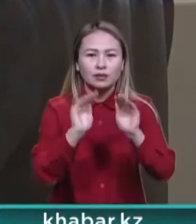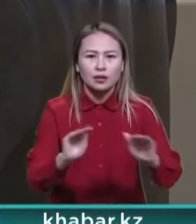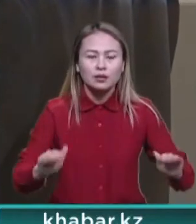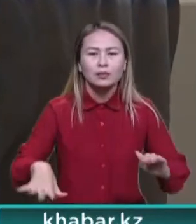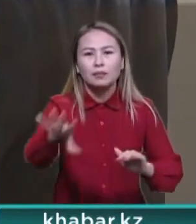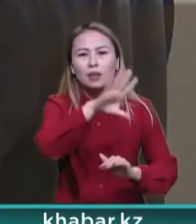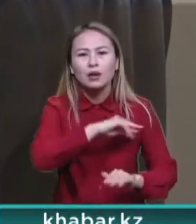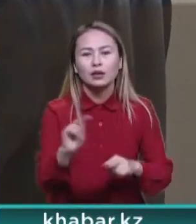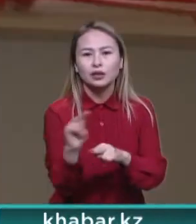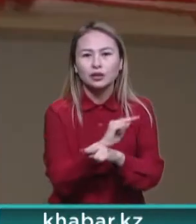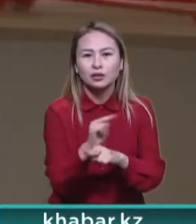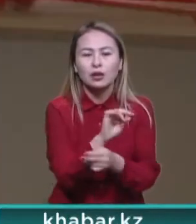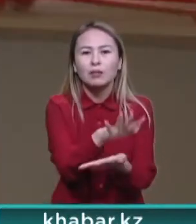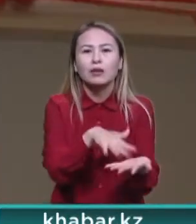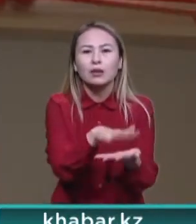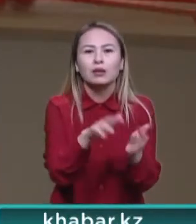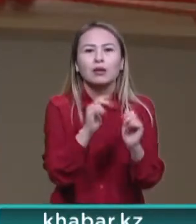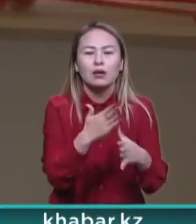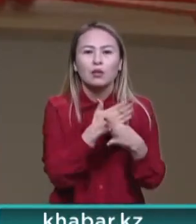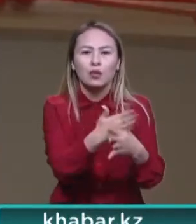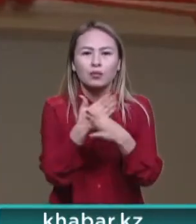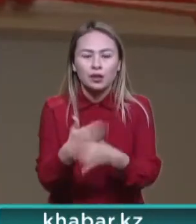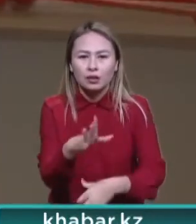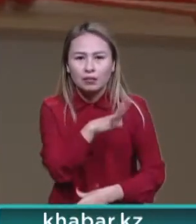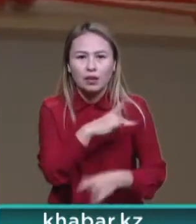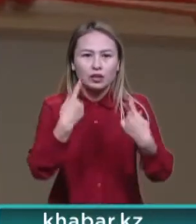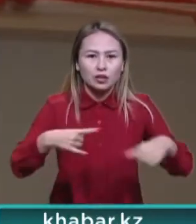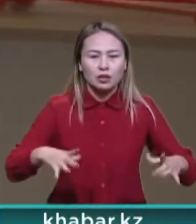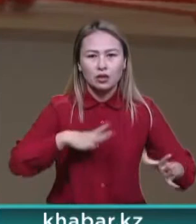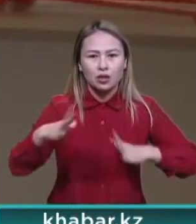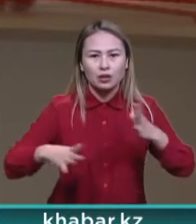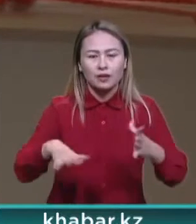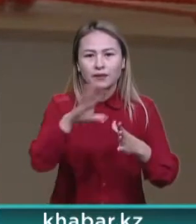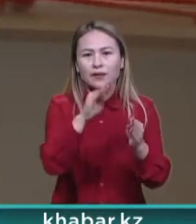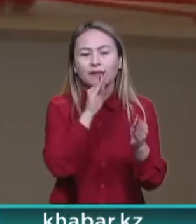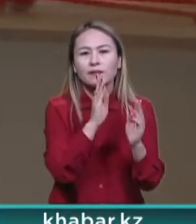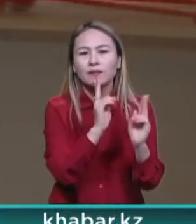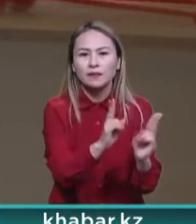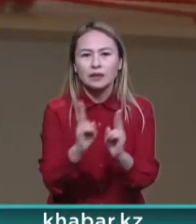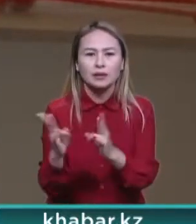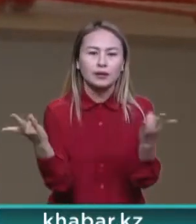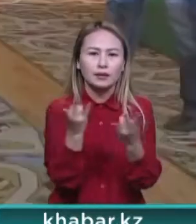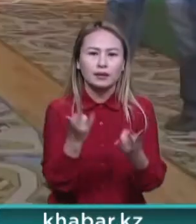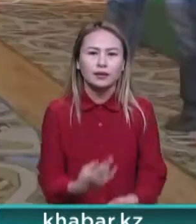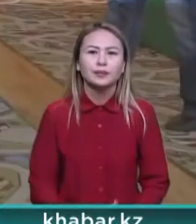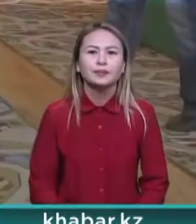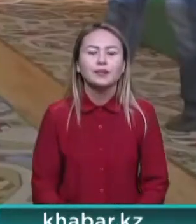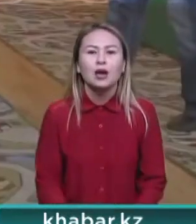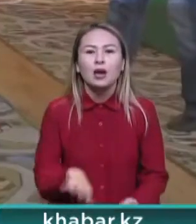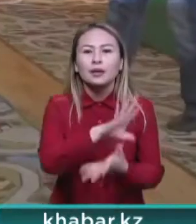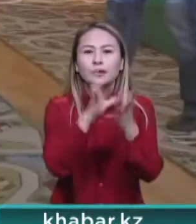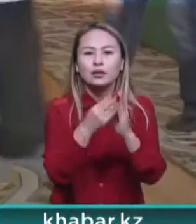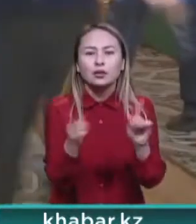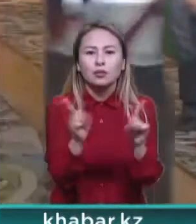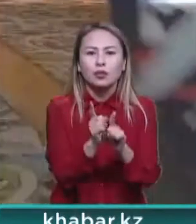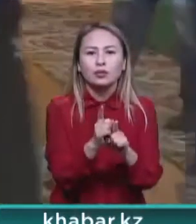шалдыққан балалардың ем-домы мен оларға көрсетілетін көмек және түрлі жаттығу үзілмеуі керек. Сонда ғана нәтиже болады. Нәтиже